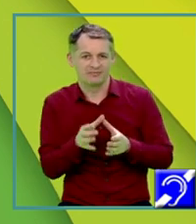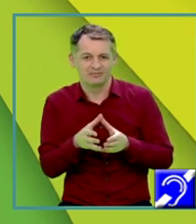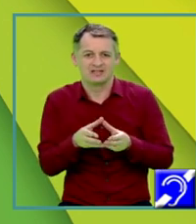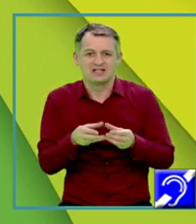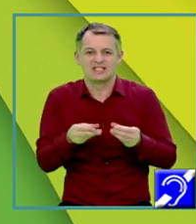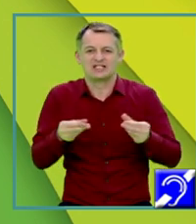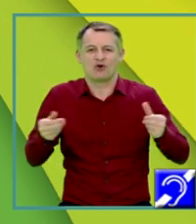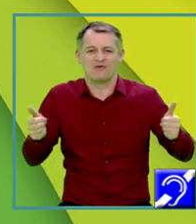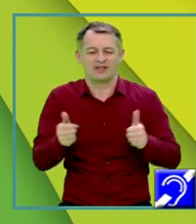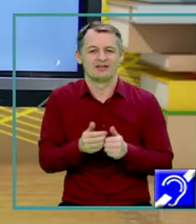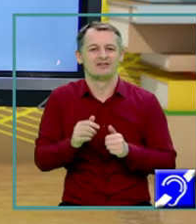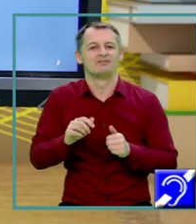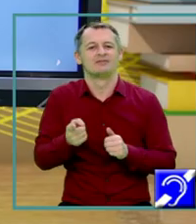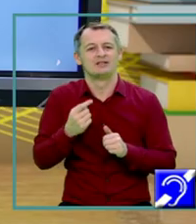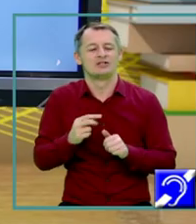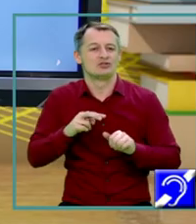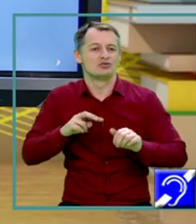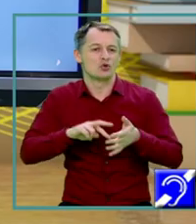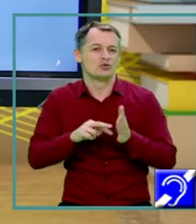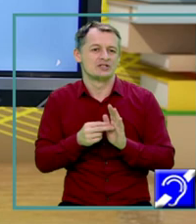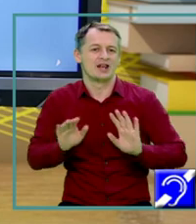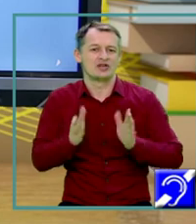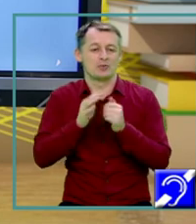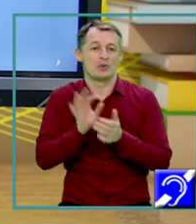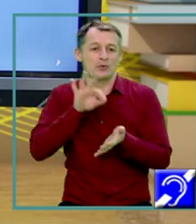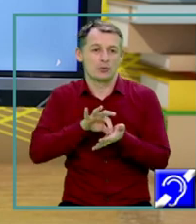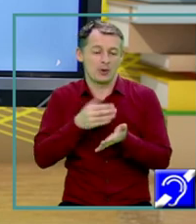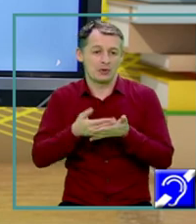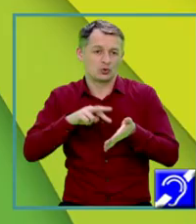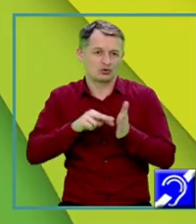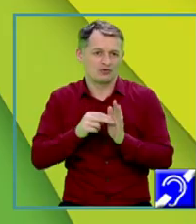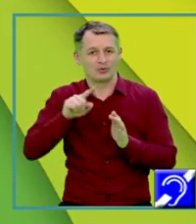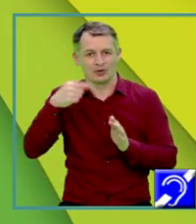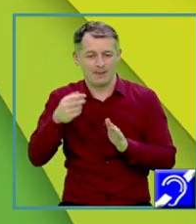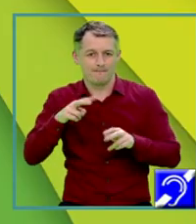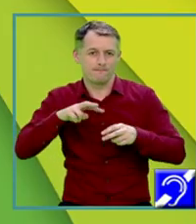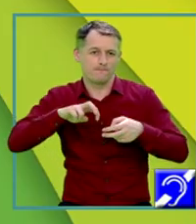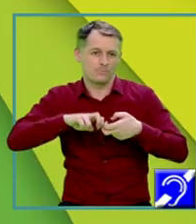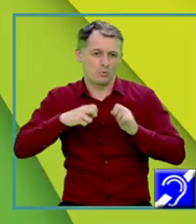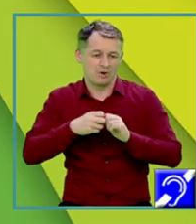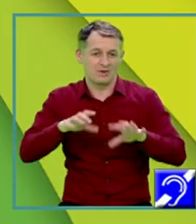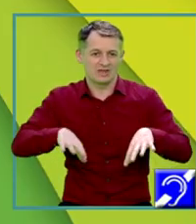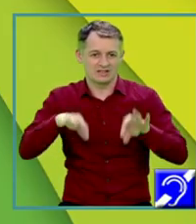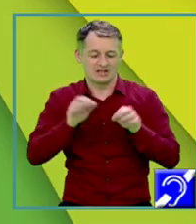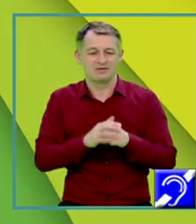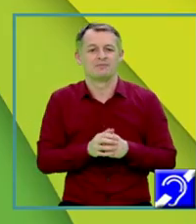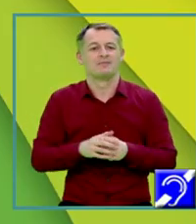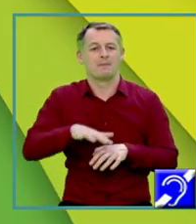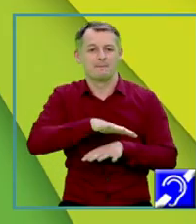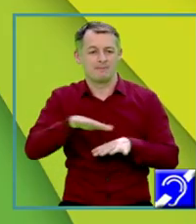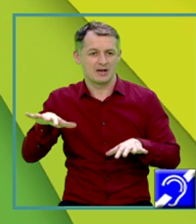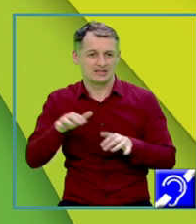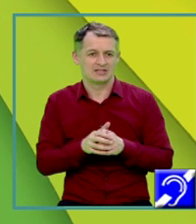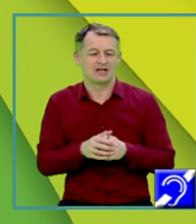din soluțiile inițiale. Vă propun spre rezolvare următoarea problemă. Determinați masa soluției de acid azotic